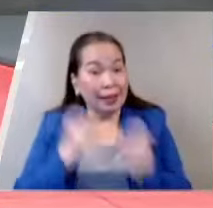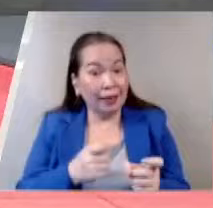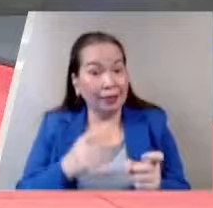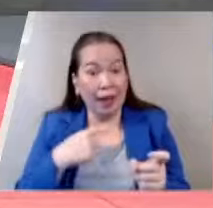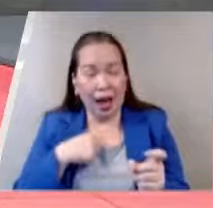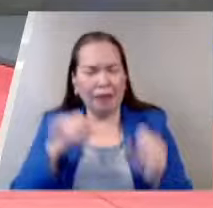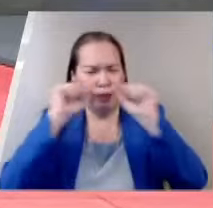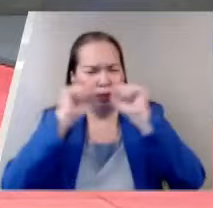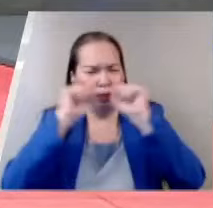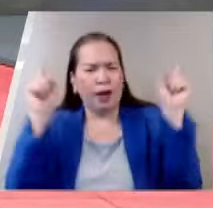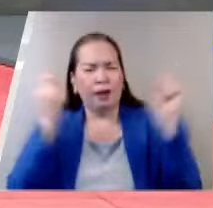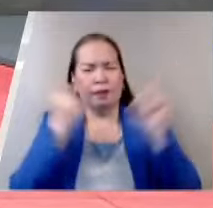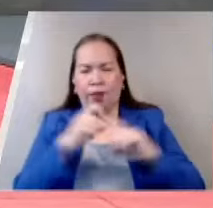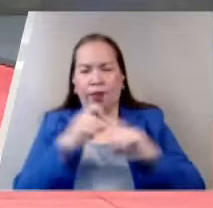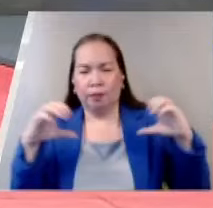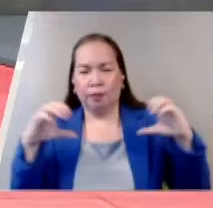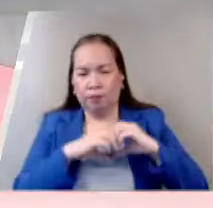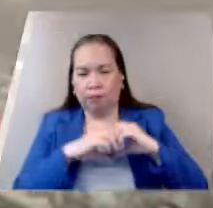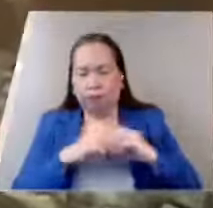GMA Kapuso Foundation.